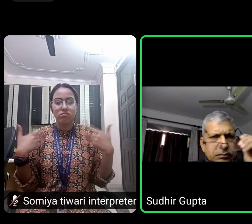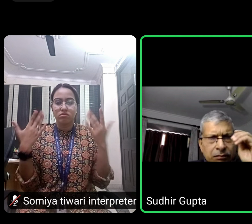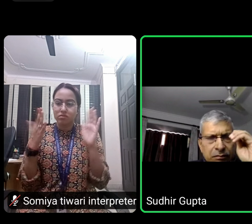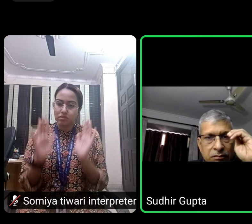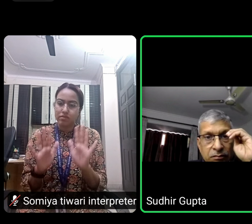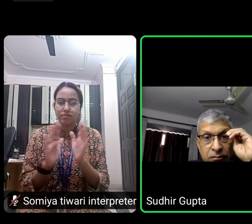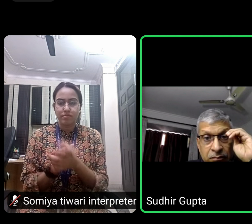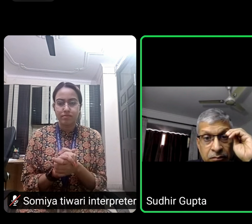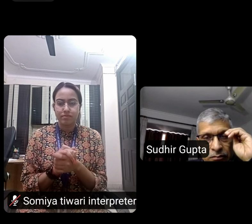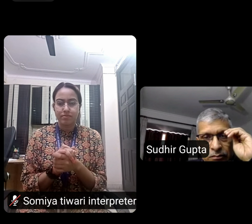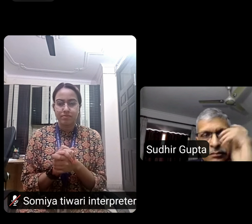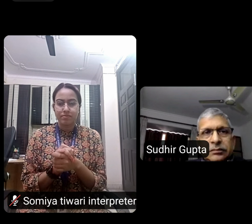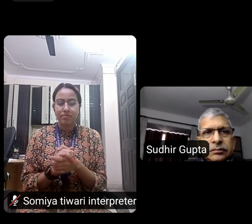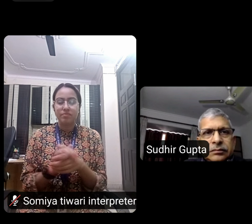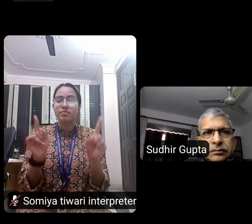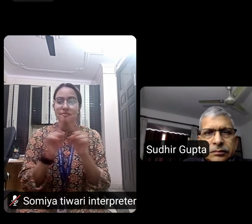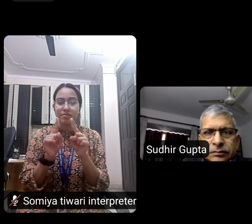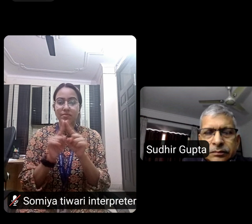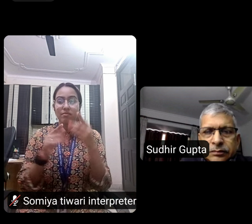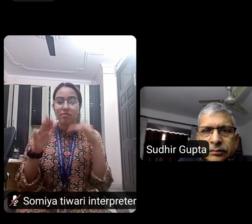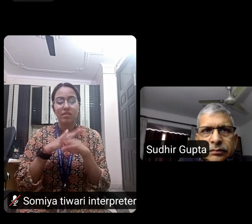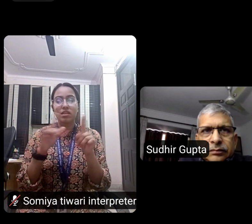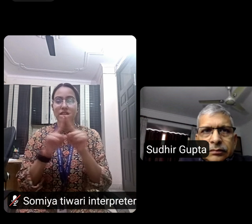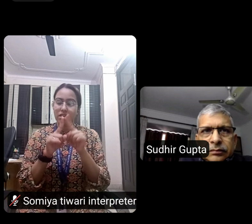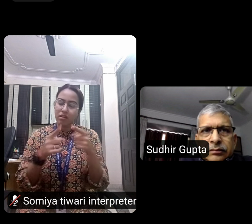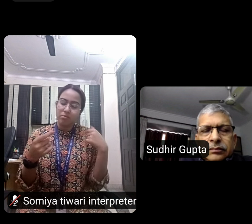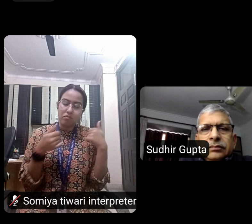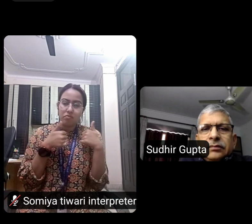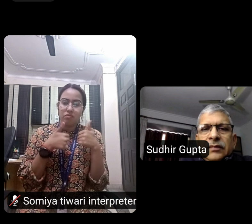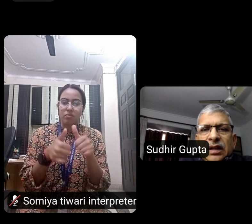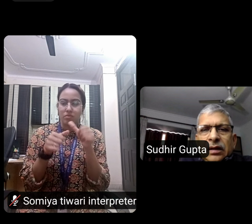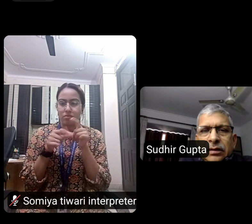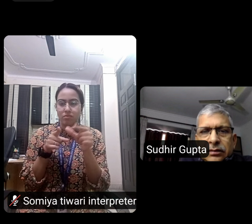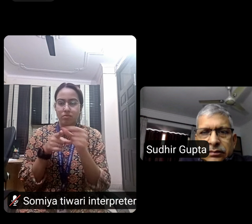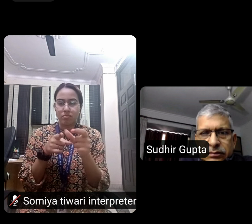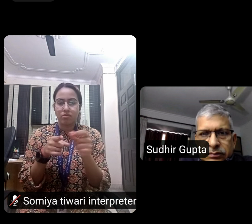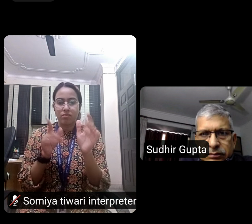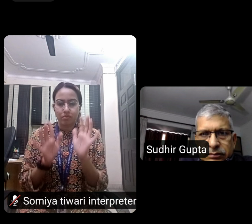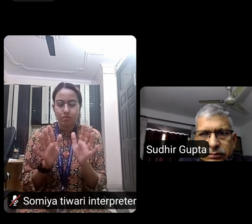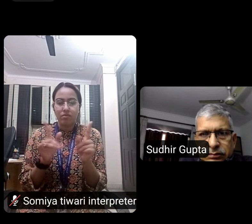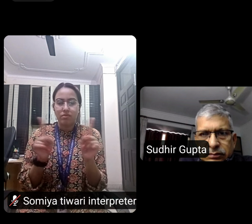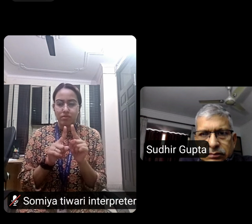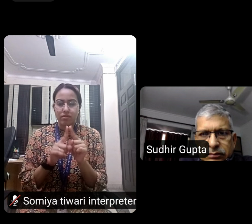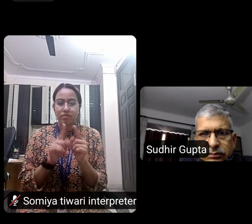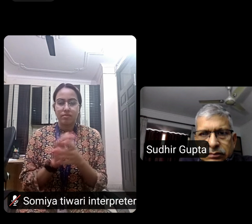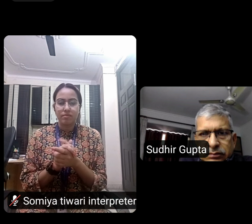तो ये जो चीज थेरेपी वगैरह मैं फॉलो अप कर रहा हूँ कि थोड़ा सा बच्चे का